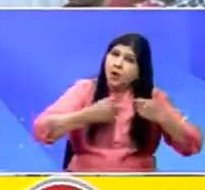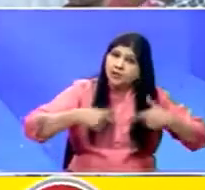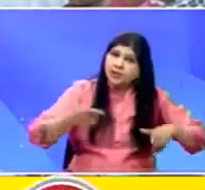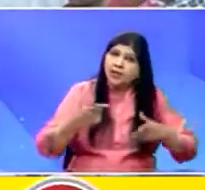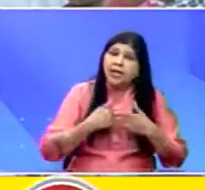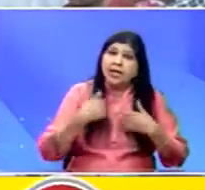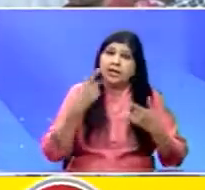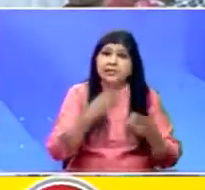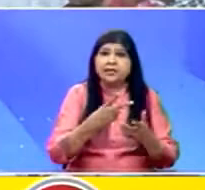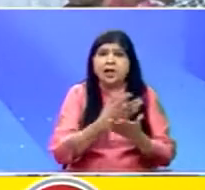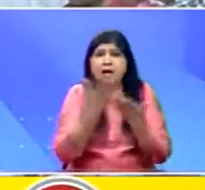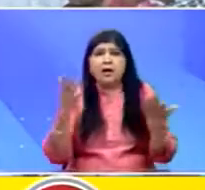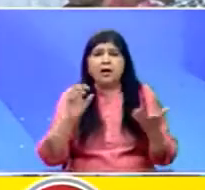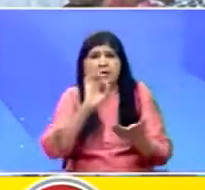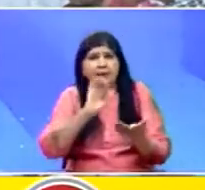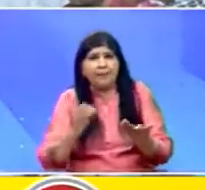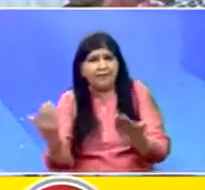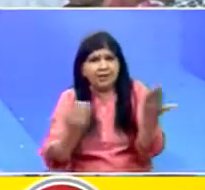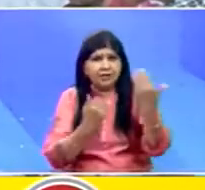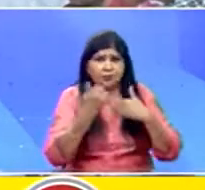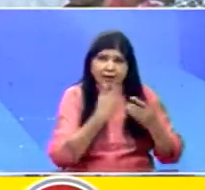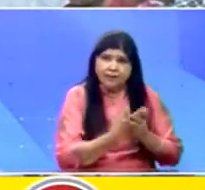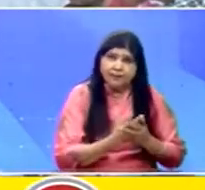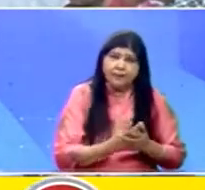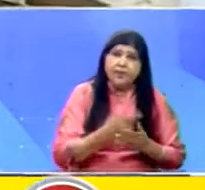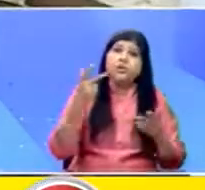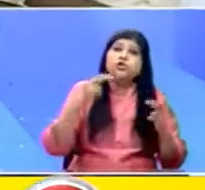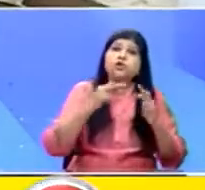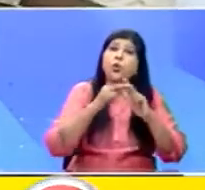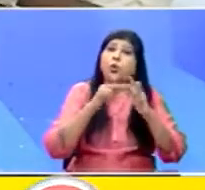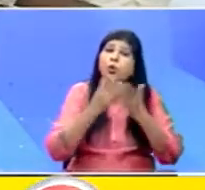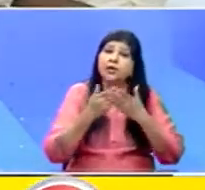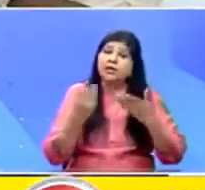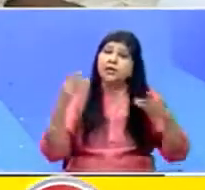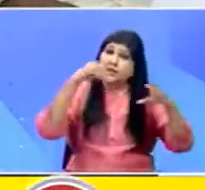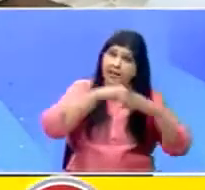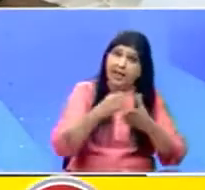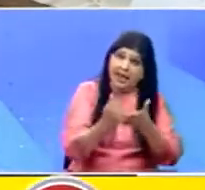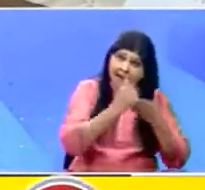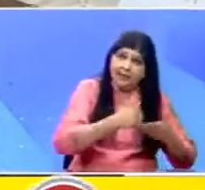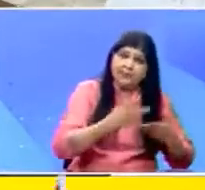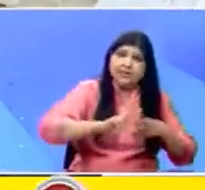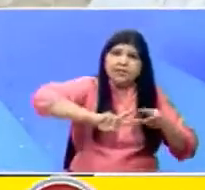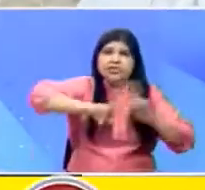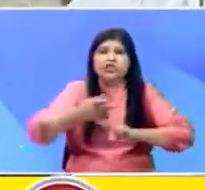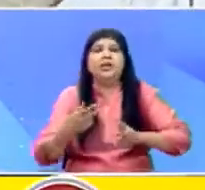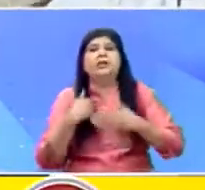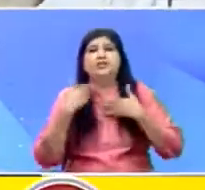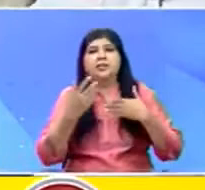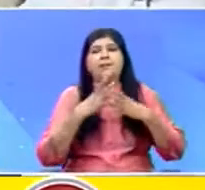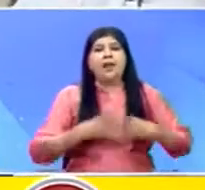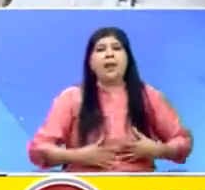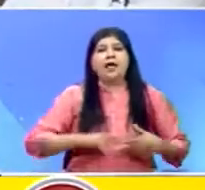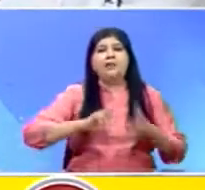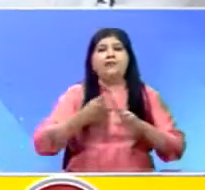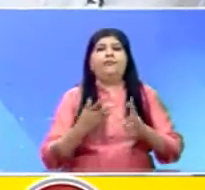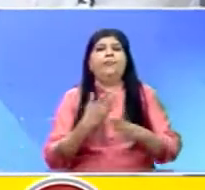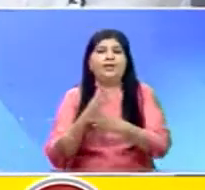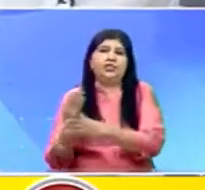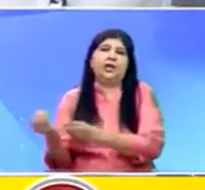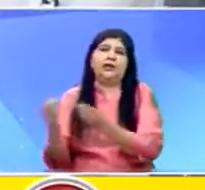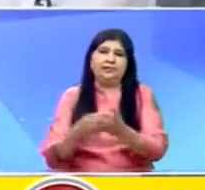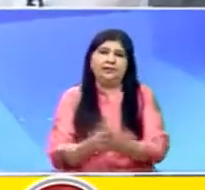ऐसे कितने ही संदेश मिलते हैं जो इंटरनेट की वजह से आए बदलावों को मुझसे साझा करते